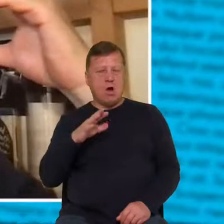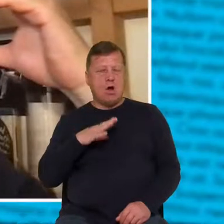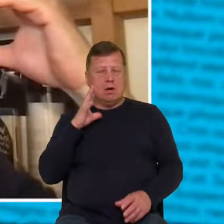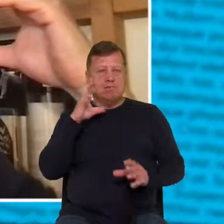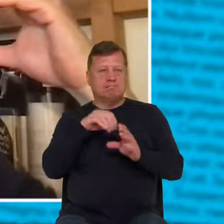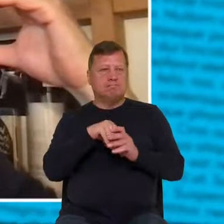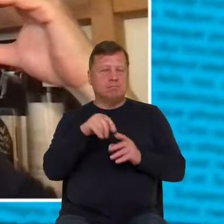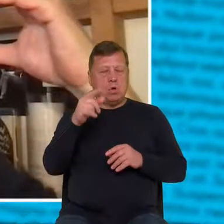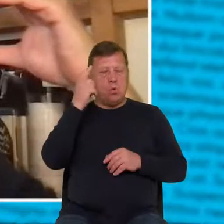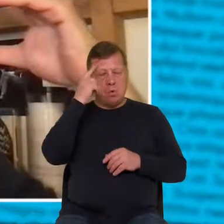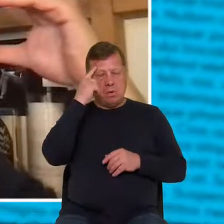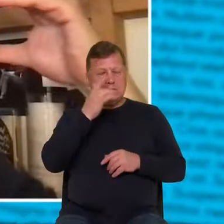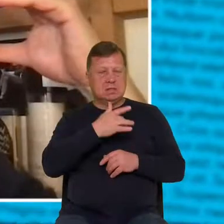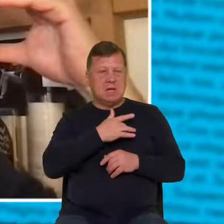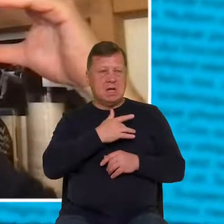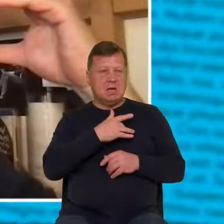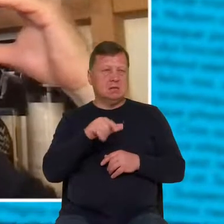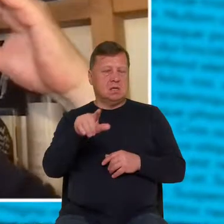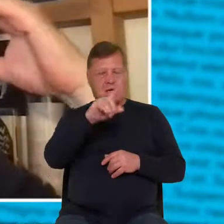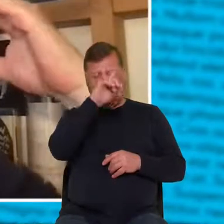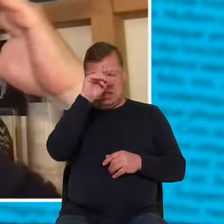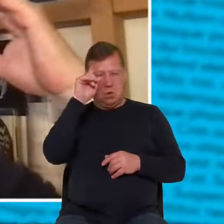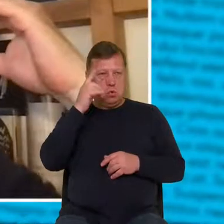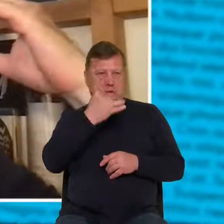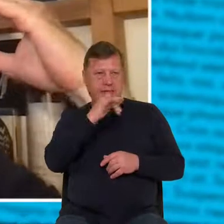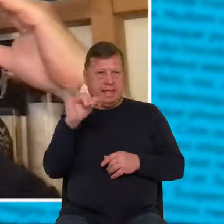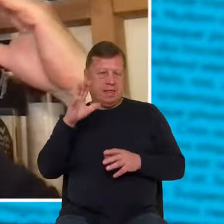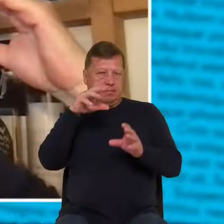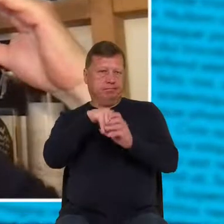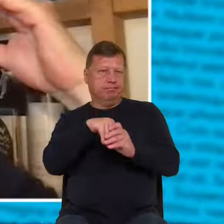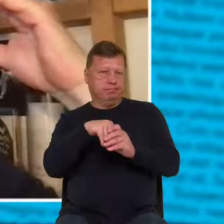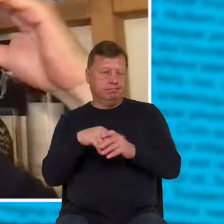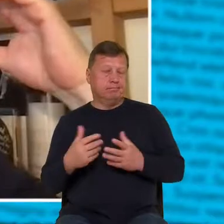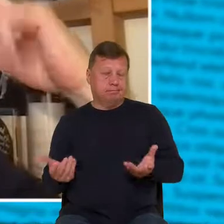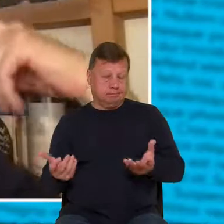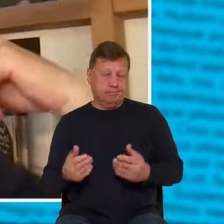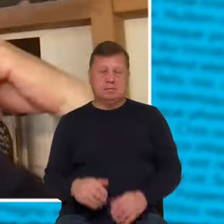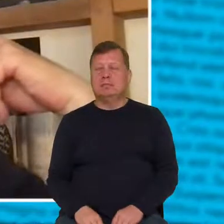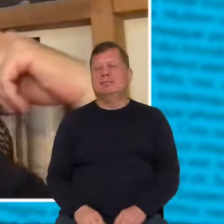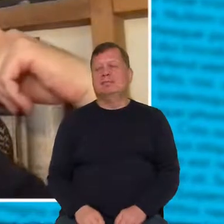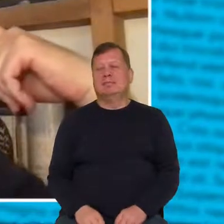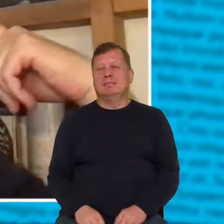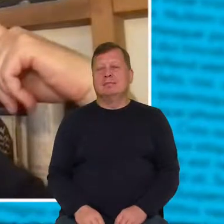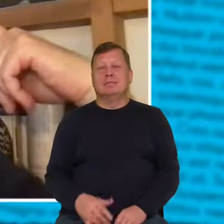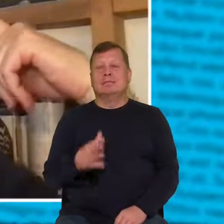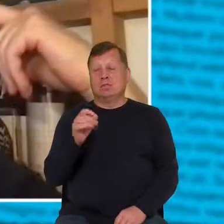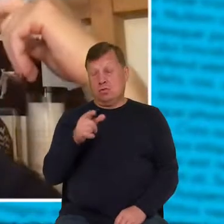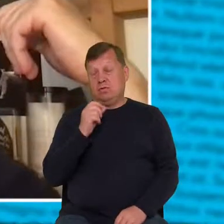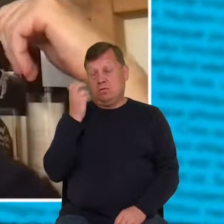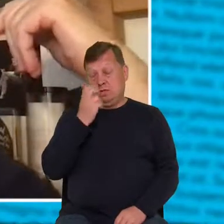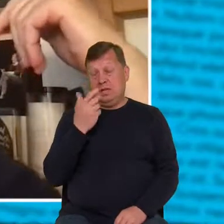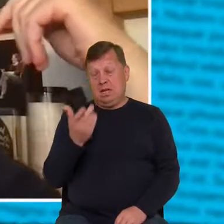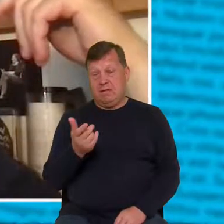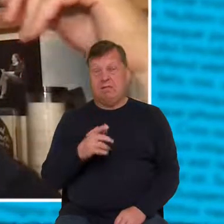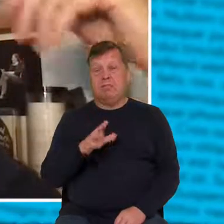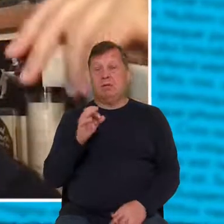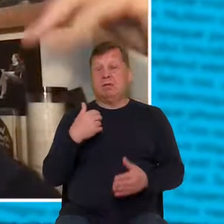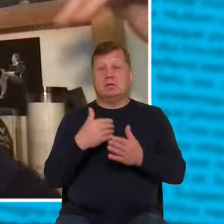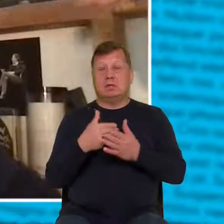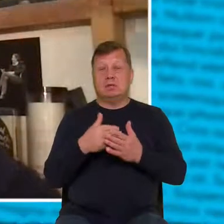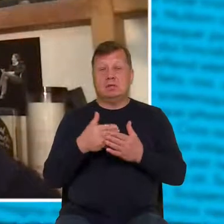i sercach i głowach innych ludzi. I to jest ciekawe, bo prawie całą moją